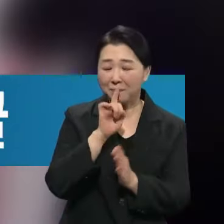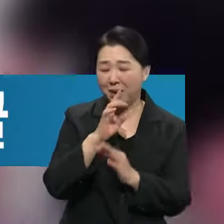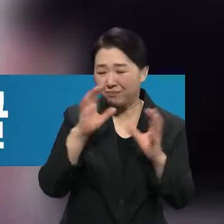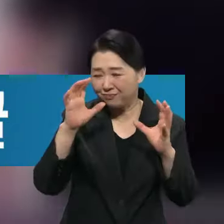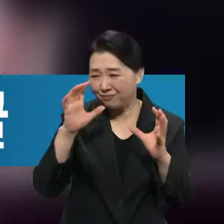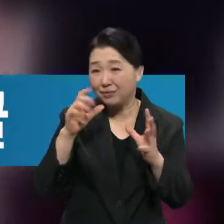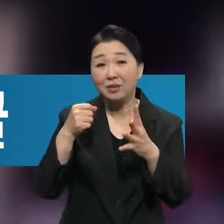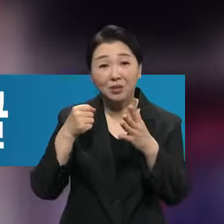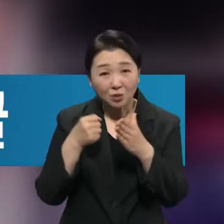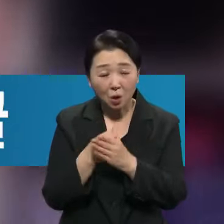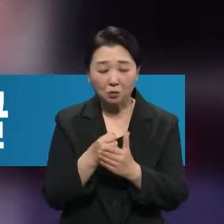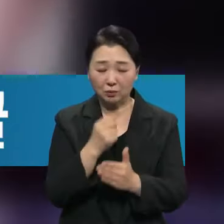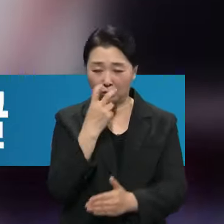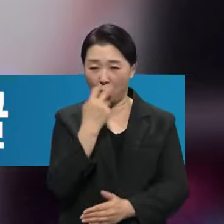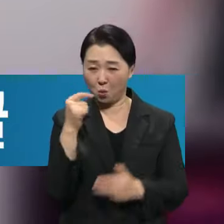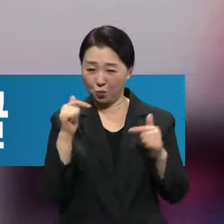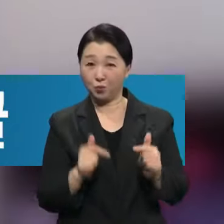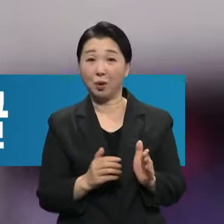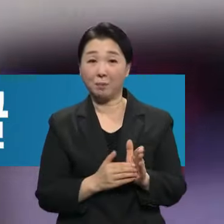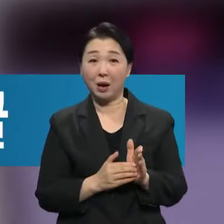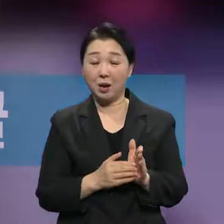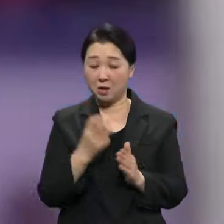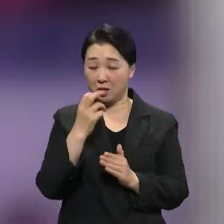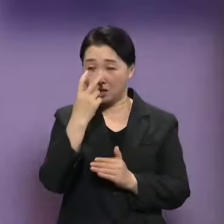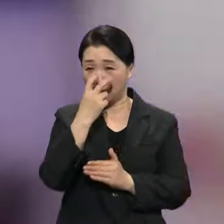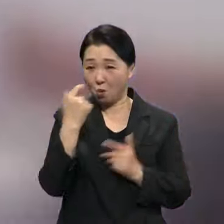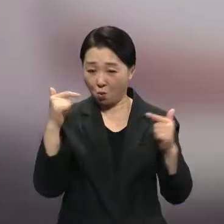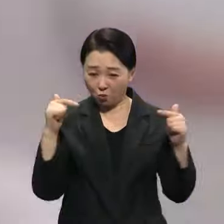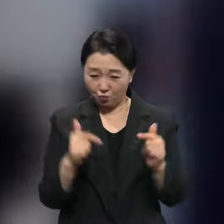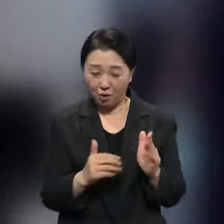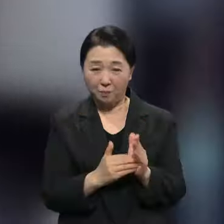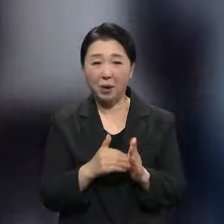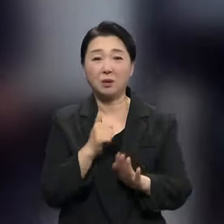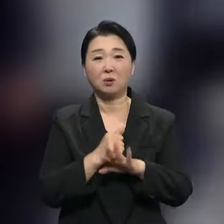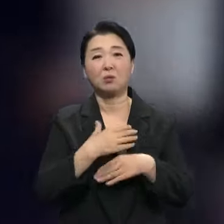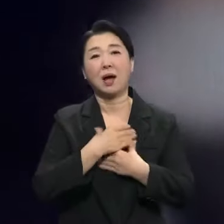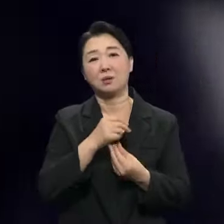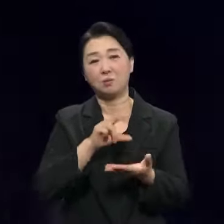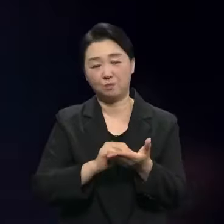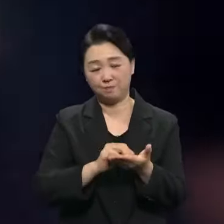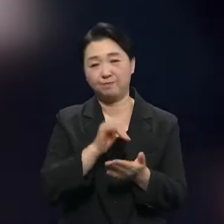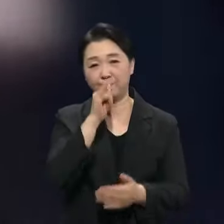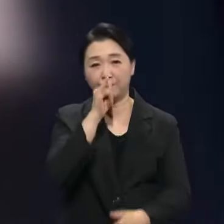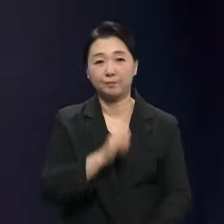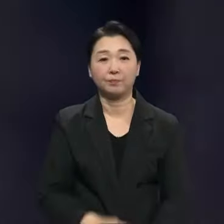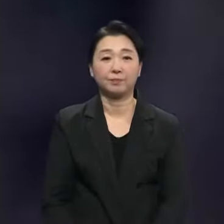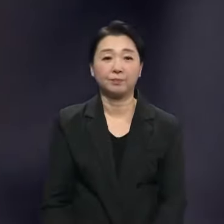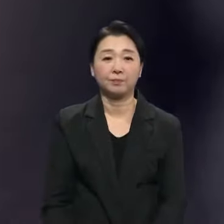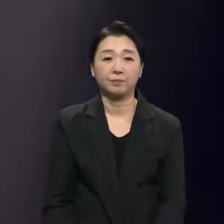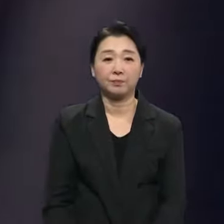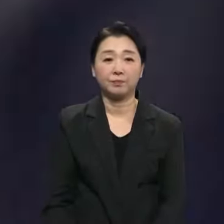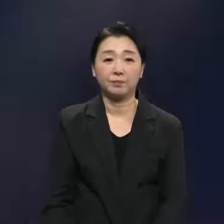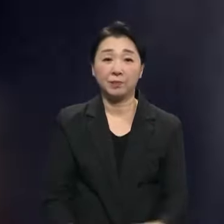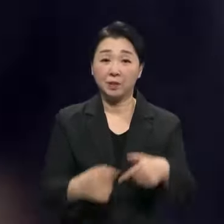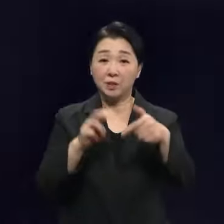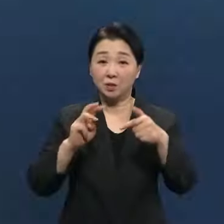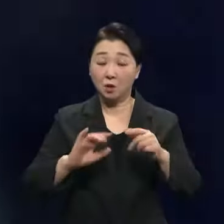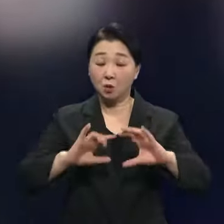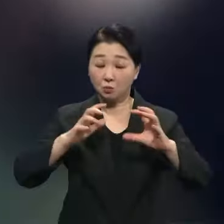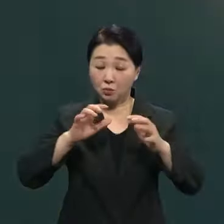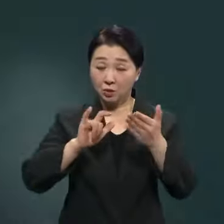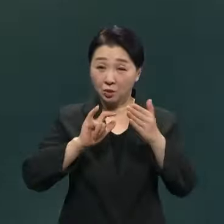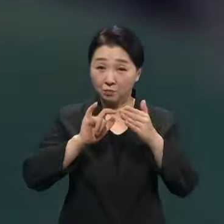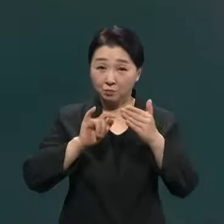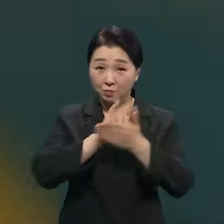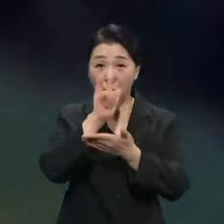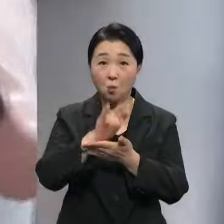듯 경호를 최소화했지만 경호를 줄이자 안전 우려도 커지는 상황입니다. 한편